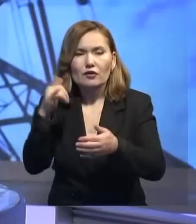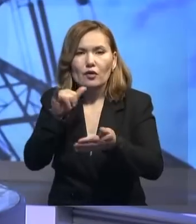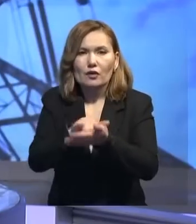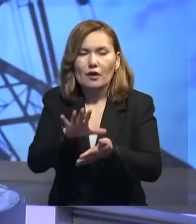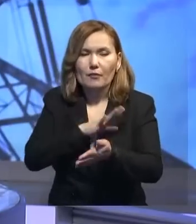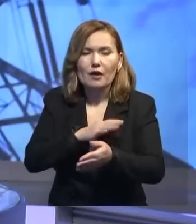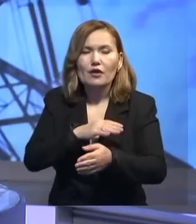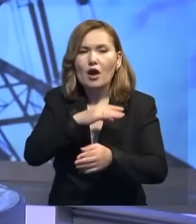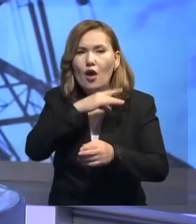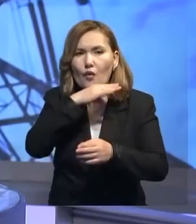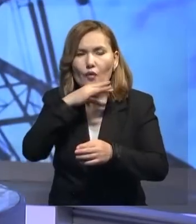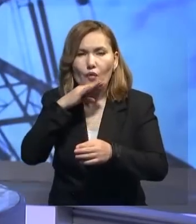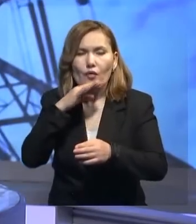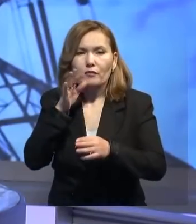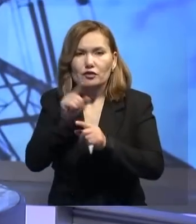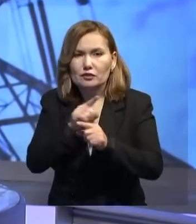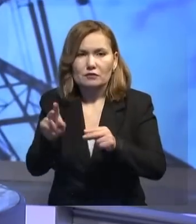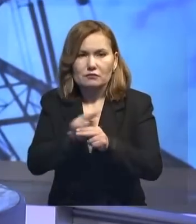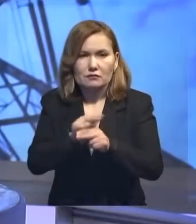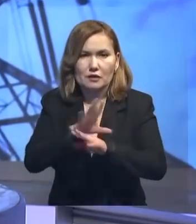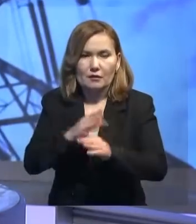көрмеген желілер енді толық жаңарды.